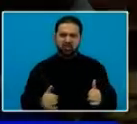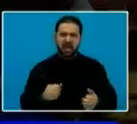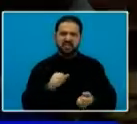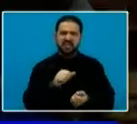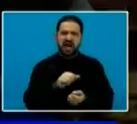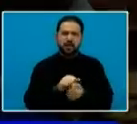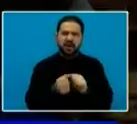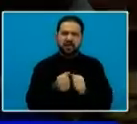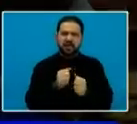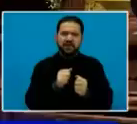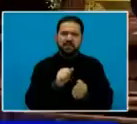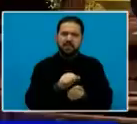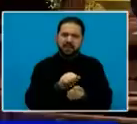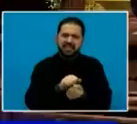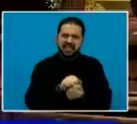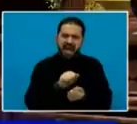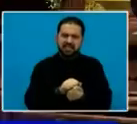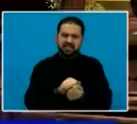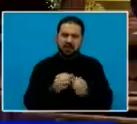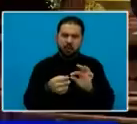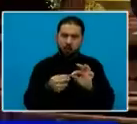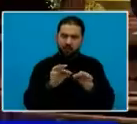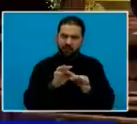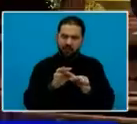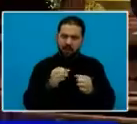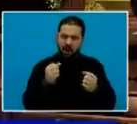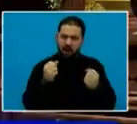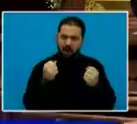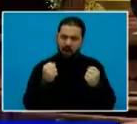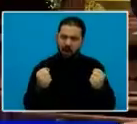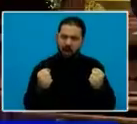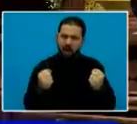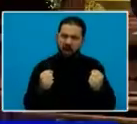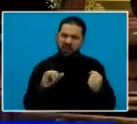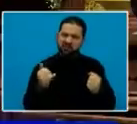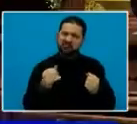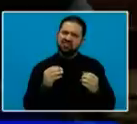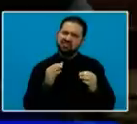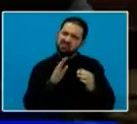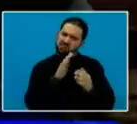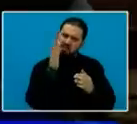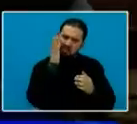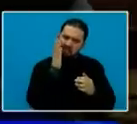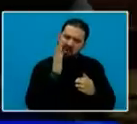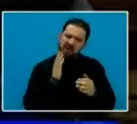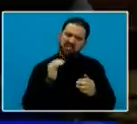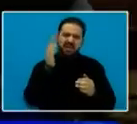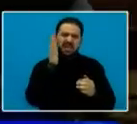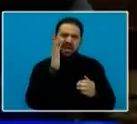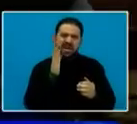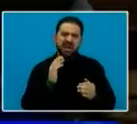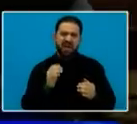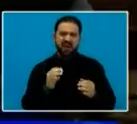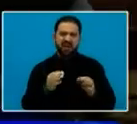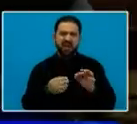opoziția tuturor celorlalți, cuvintele dure, dar și cuvintele blânde pe care le spune, toate acestea sunt puncte